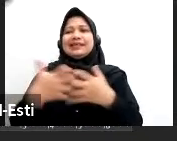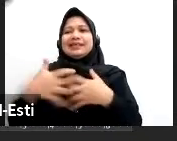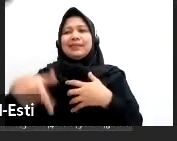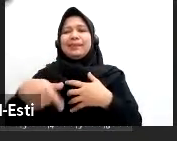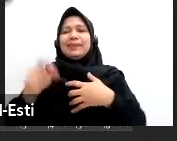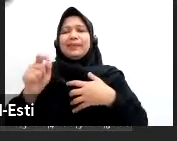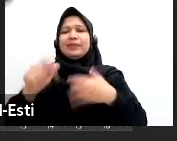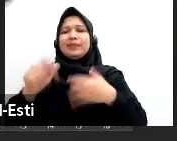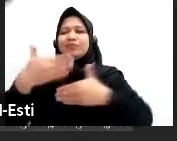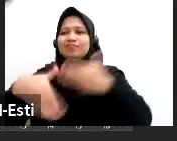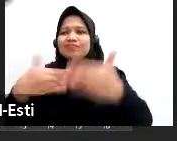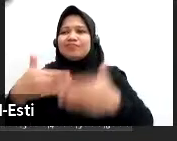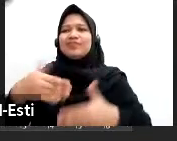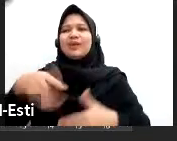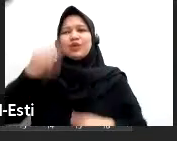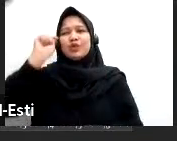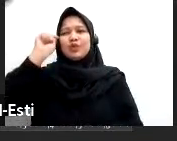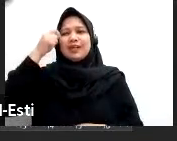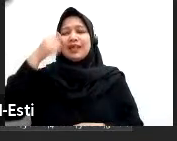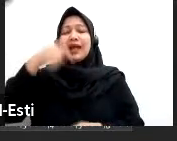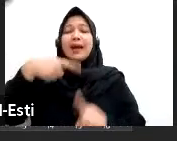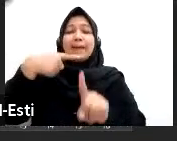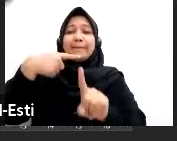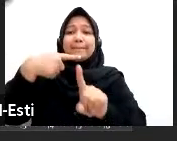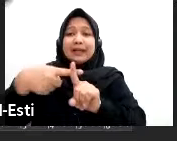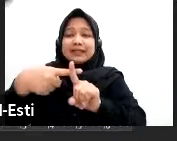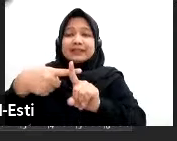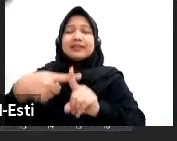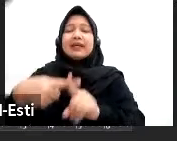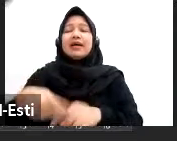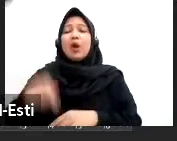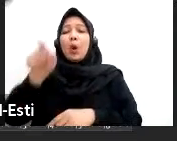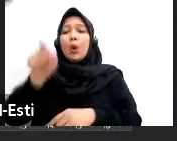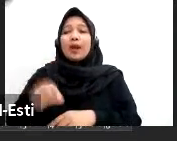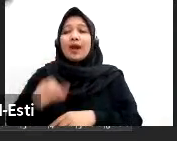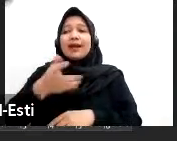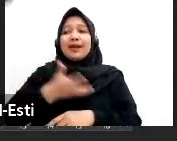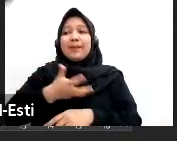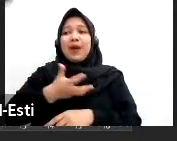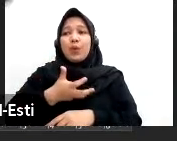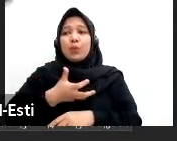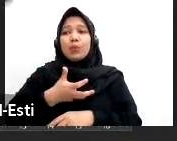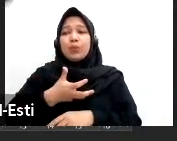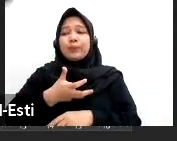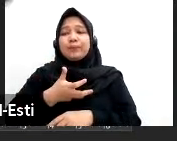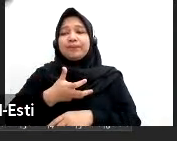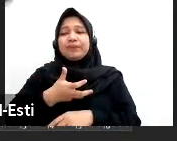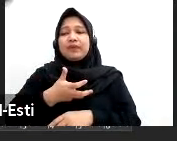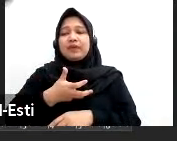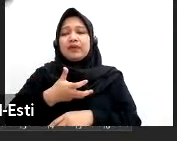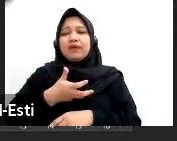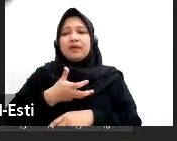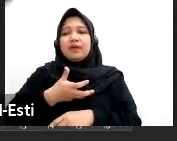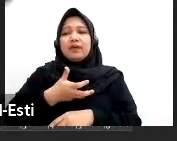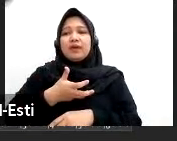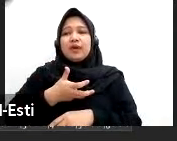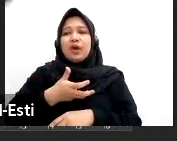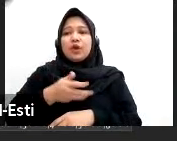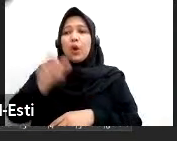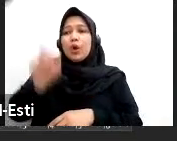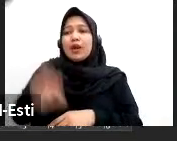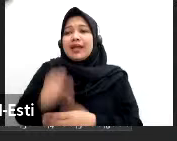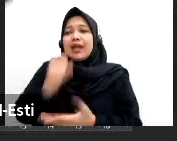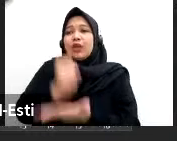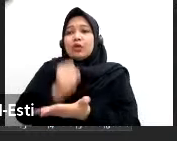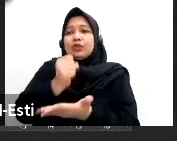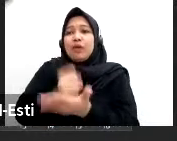untuk berjalan ditambah lagi Siapa lagi yang akan melakukan namanya yang bertanggungjawab untuk melakukan